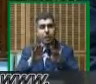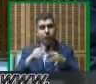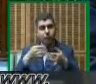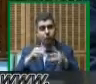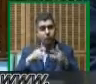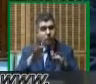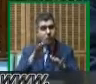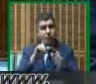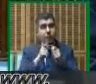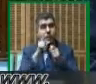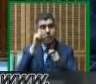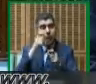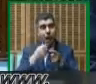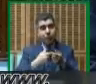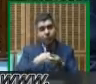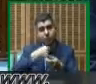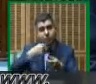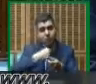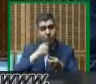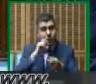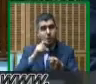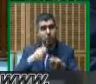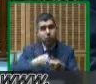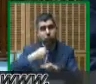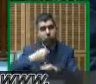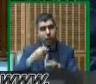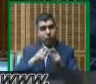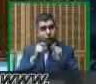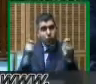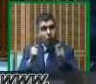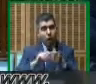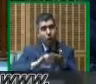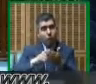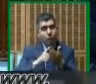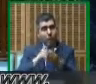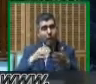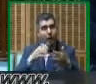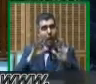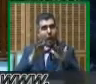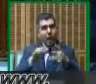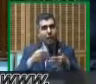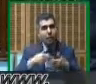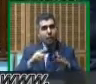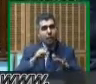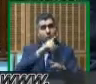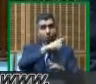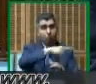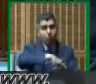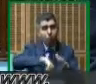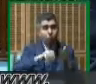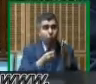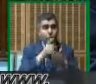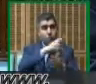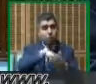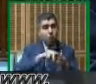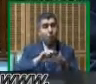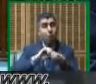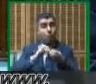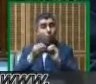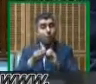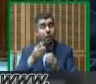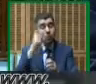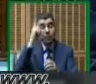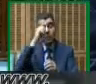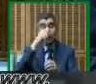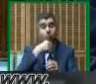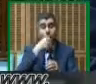ويطرح مسألة حدود الحريات الصحفية في هذا المجال وحدود الاستقلالية كذلك، لأن هناك إشكال